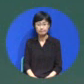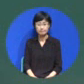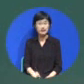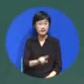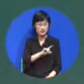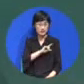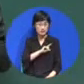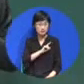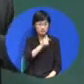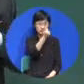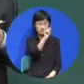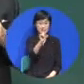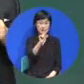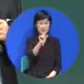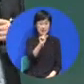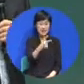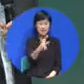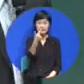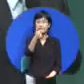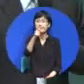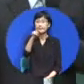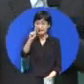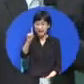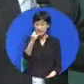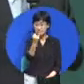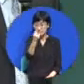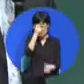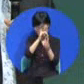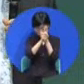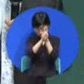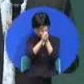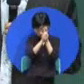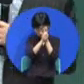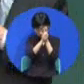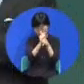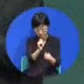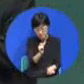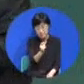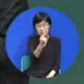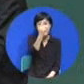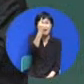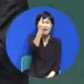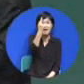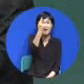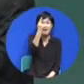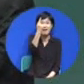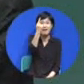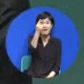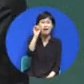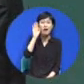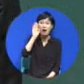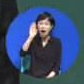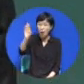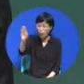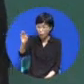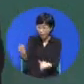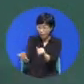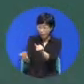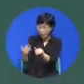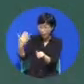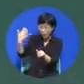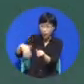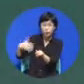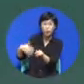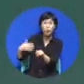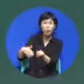한나의 기도 하나가 이렇게 큰 영향을 줬습니다. The one prayer of Hannah gave such a great influence. 무슨 기도를